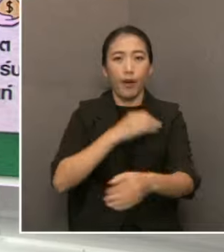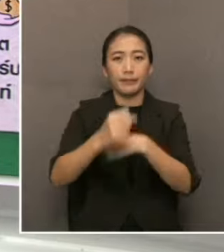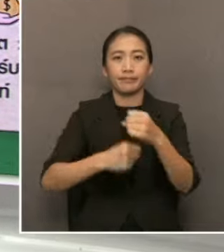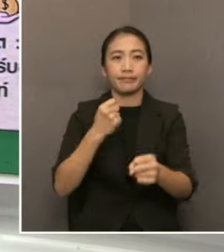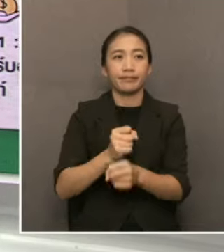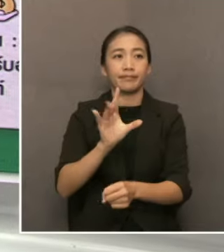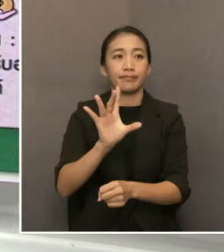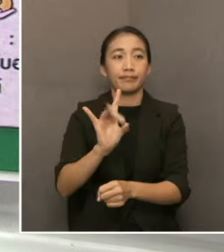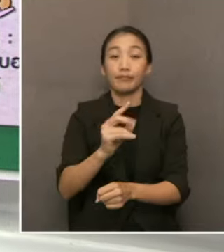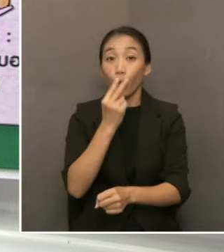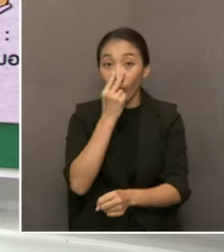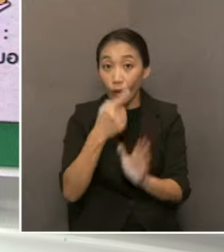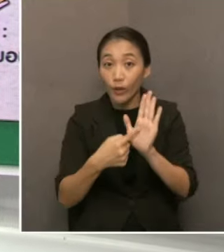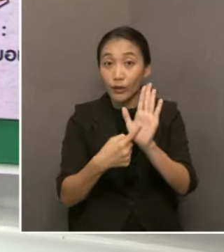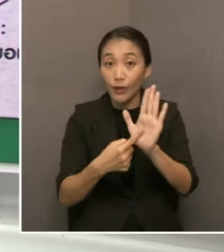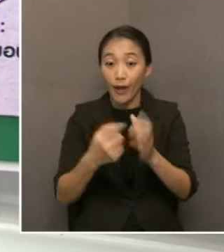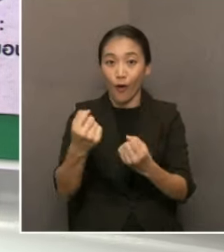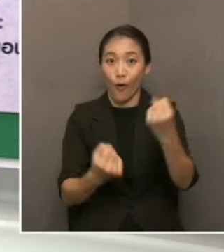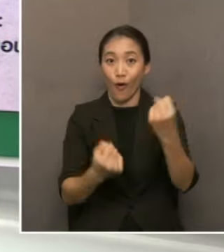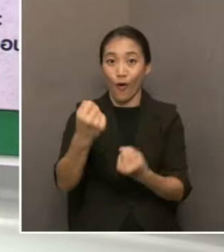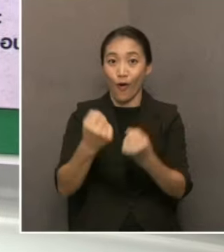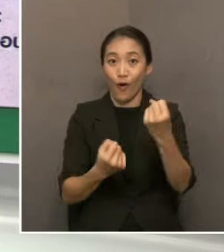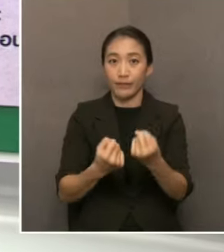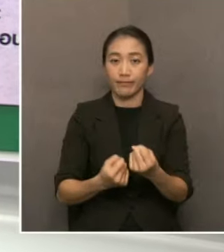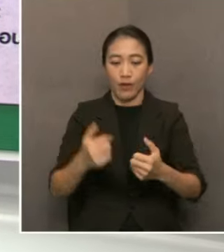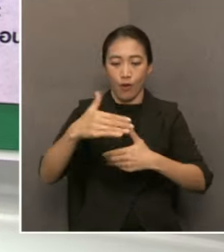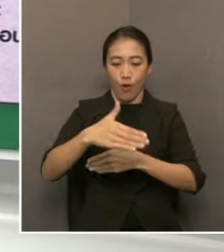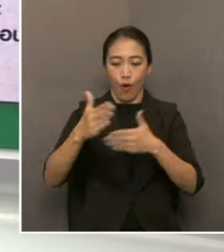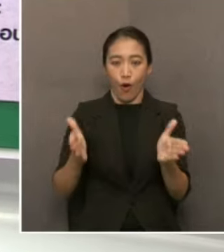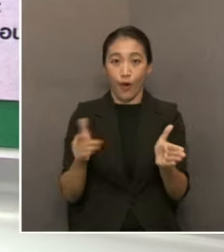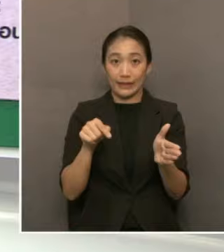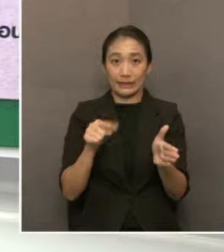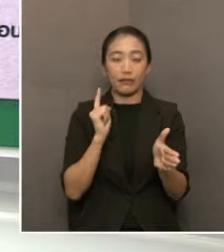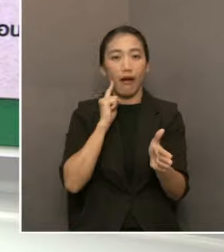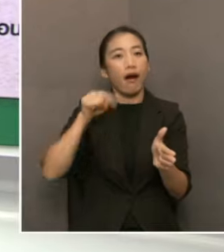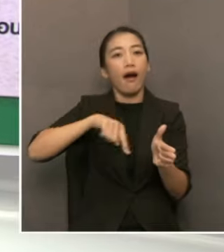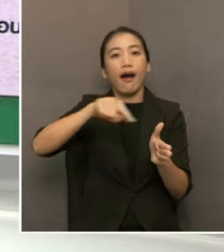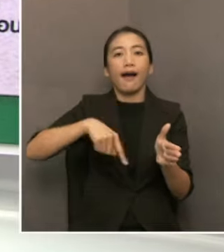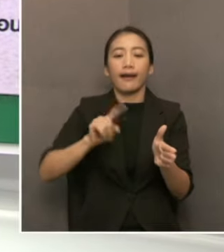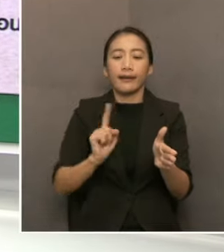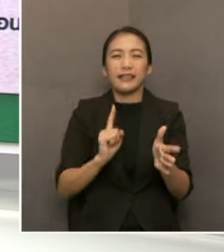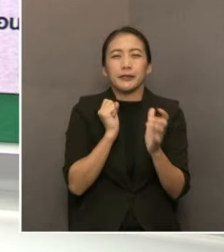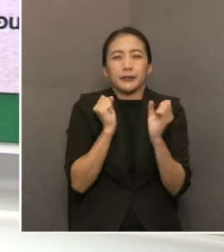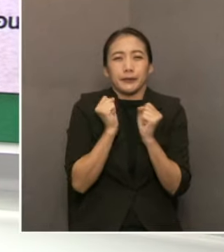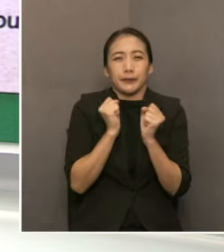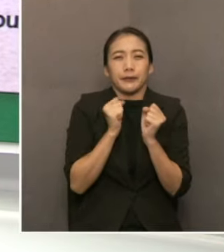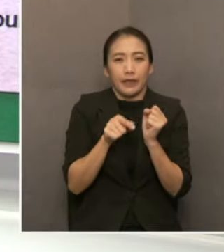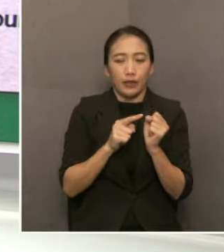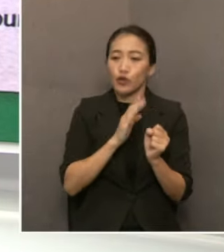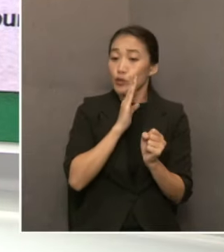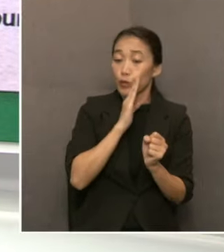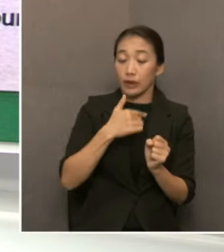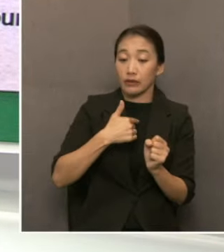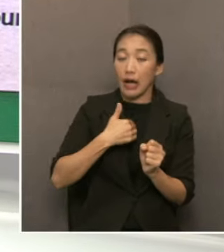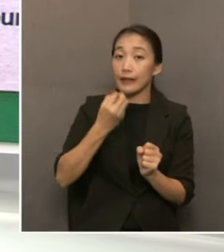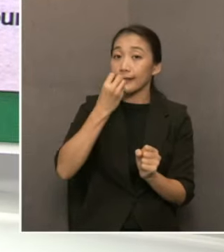ะนี่เป็นรถแบบห้องเย็นนะคะเขาใช้คำว่ากู้อาหารก็คือเอาอาหารส่วนเกินนะคะอาหารที่ไม่ทานแล้วท